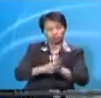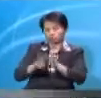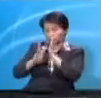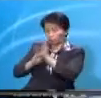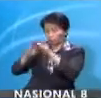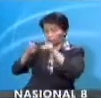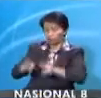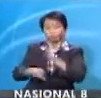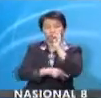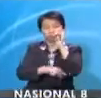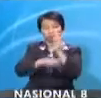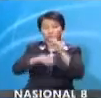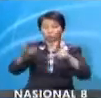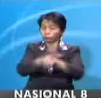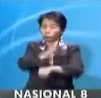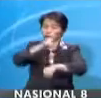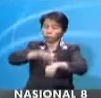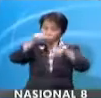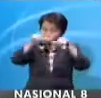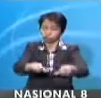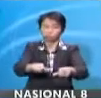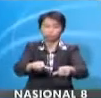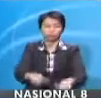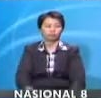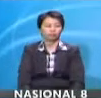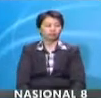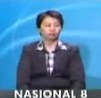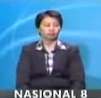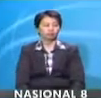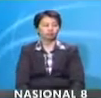rakyat parlimen yang sepenuh masa.